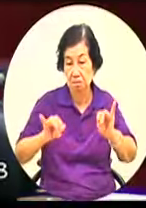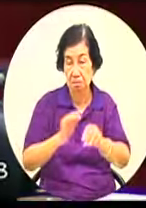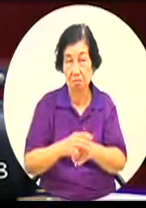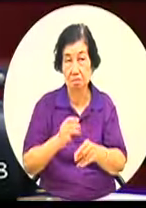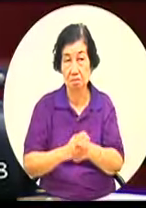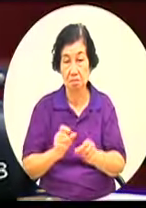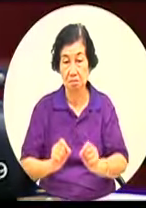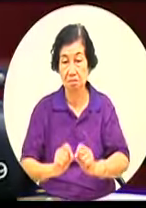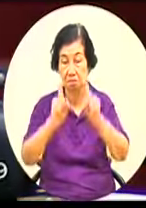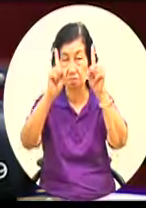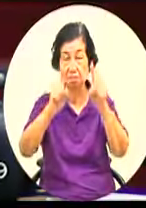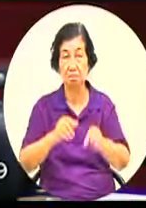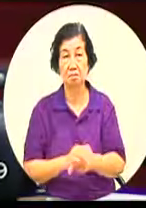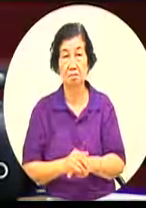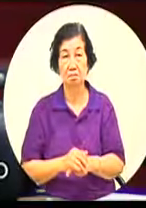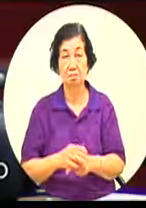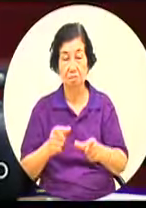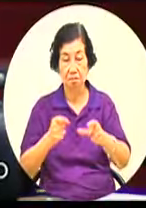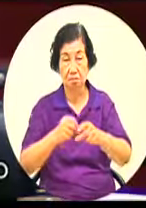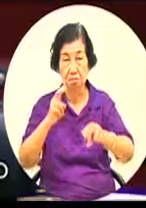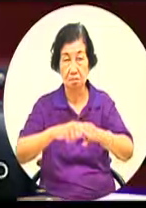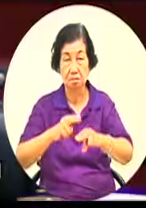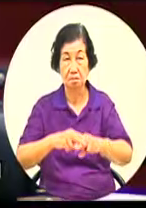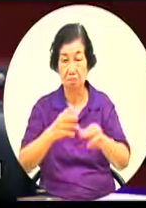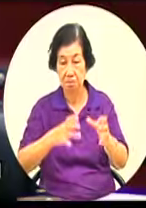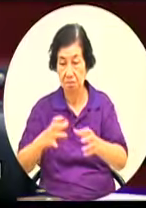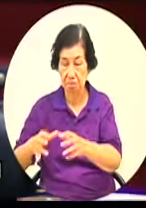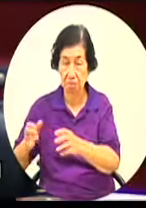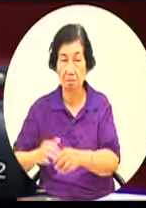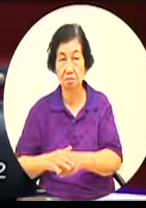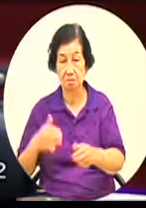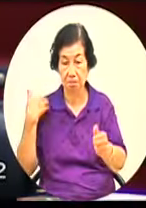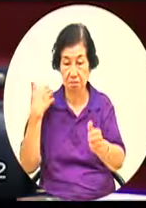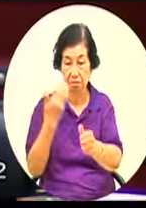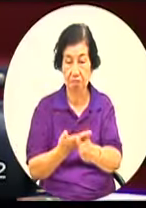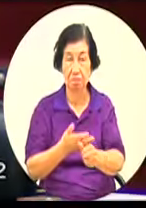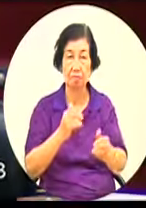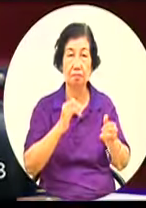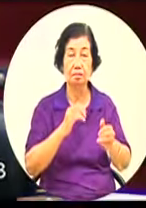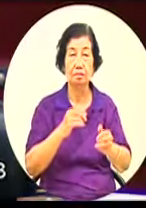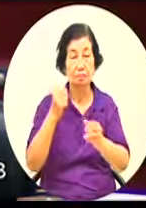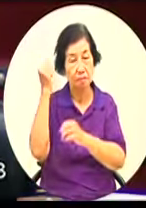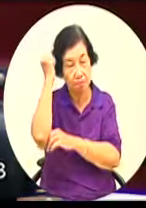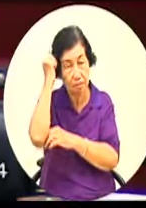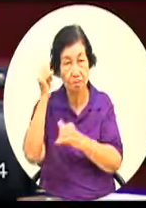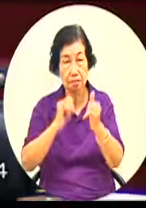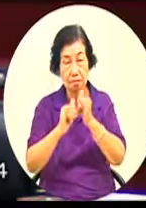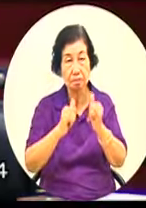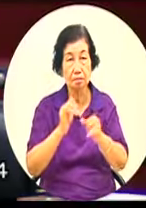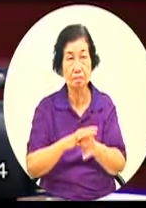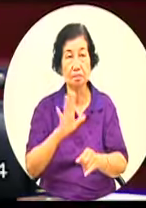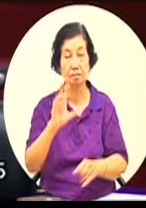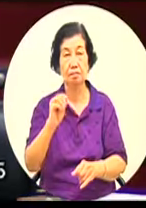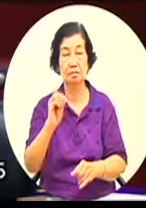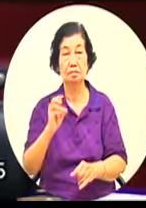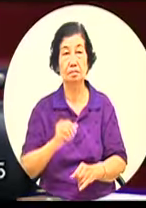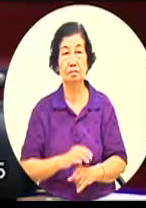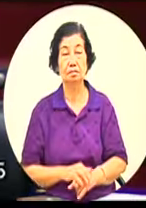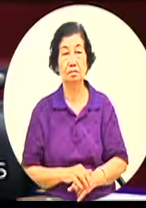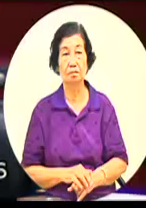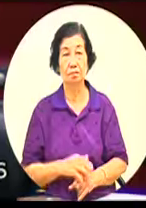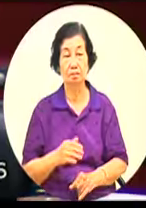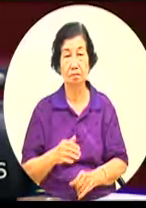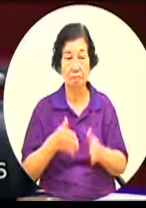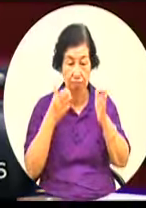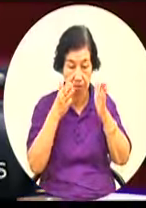共设施到底给我们当地的居民了没有？文化局长，代理文化局长，我想请教你，针对